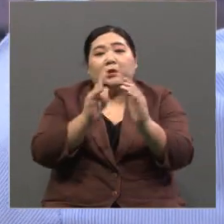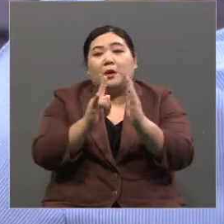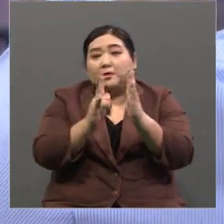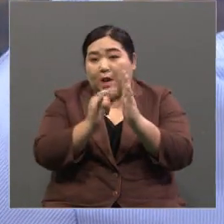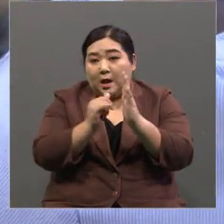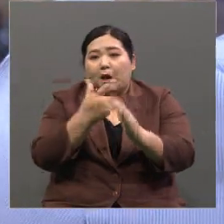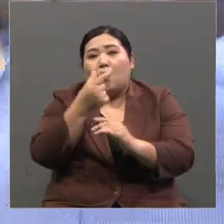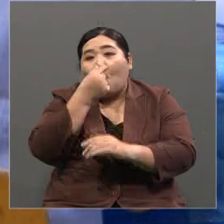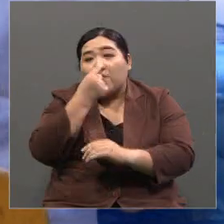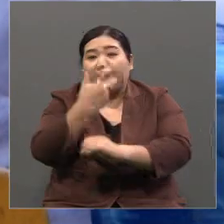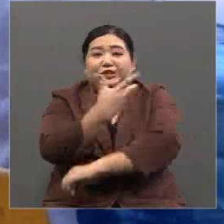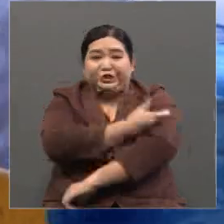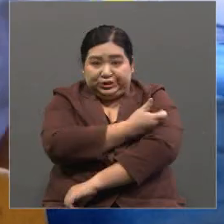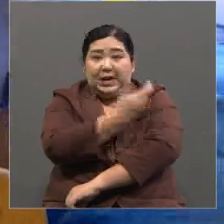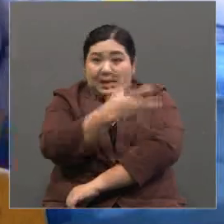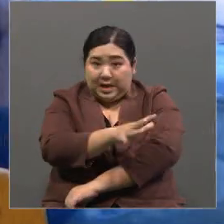ค่ะ